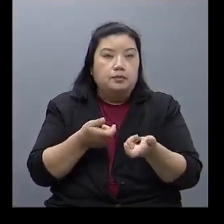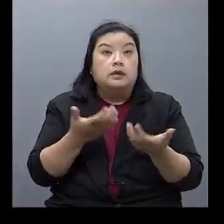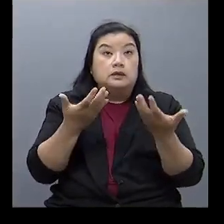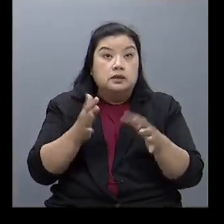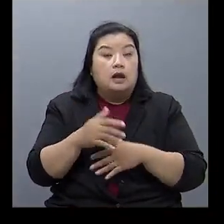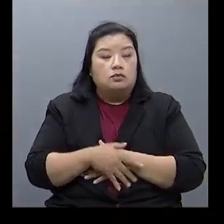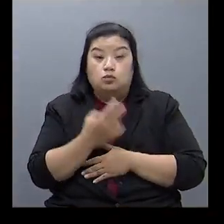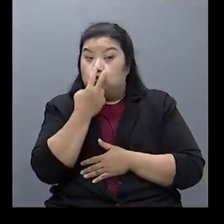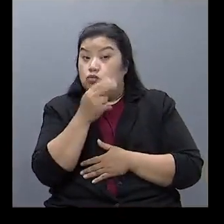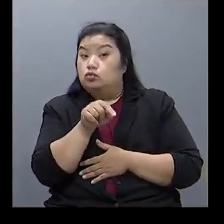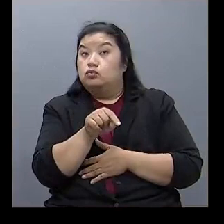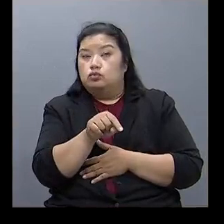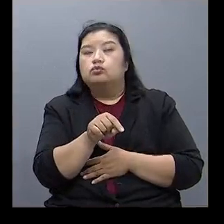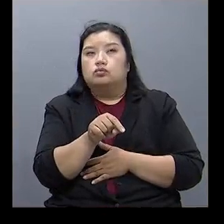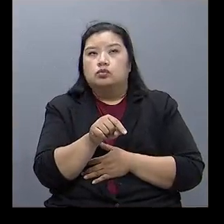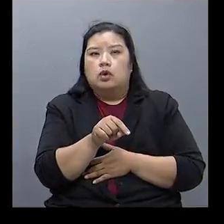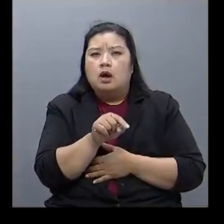ตุเพลิงไหม้ก็พบว่า